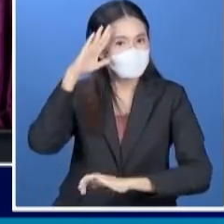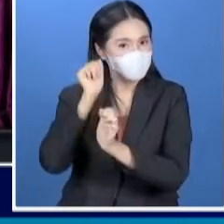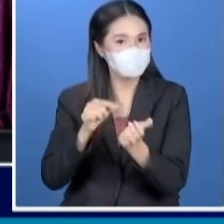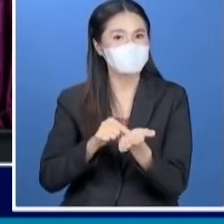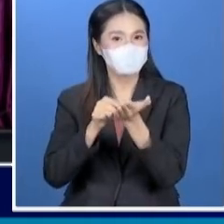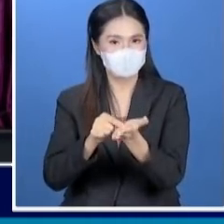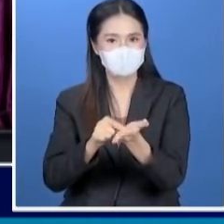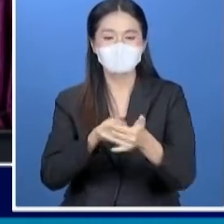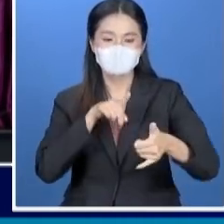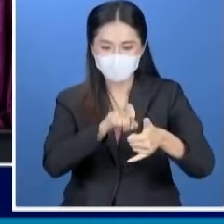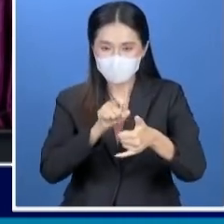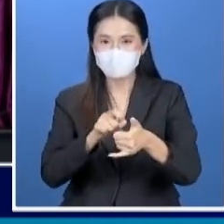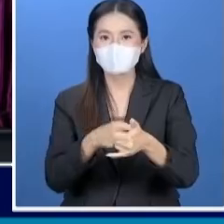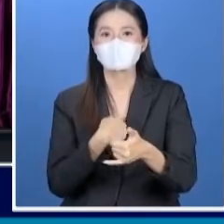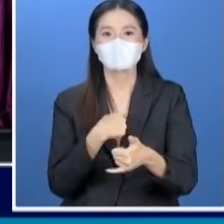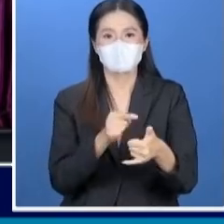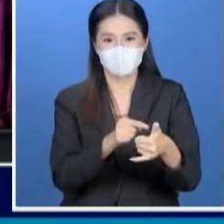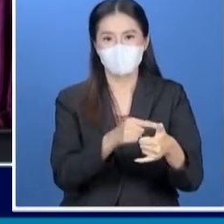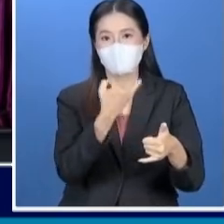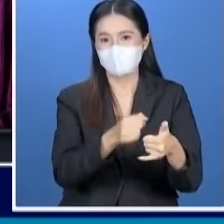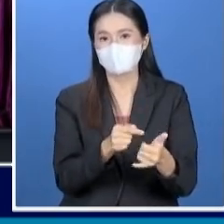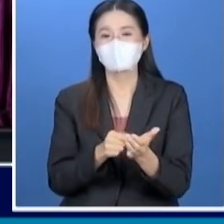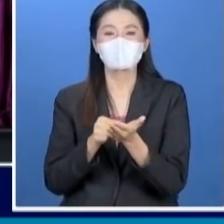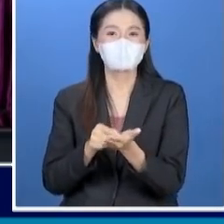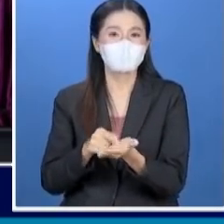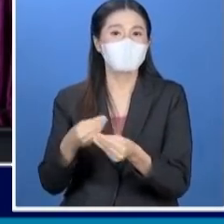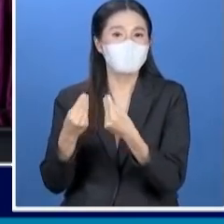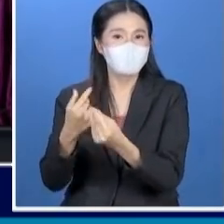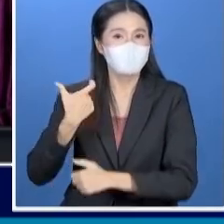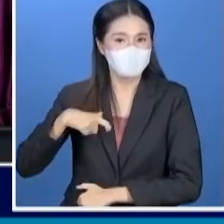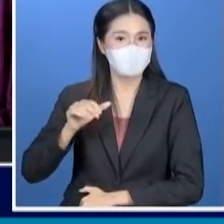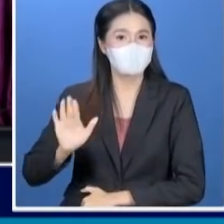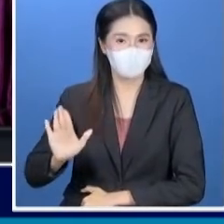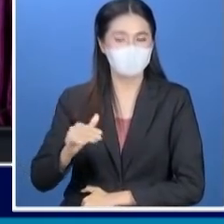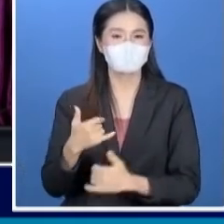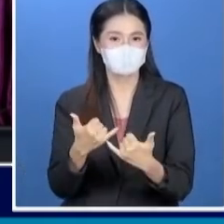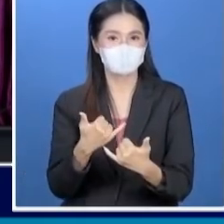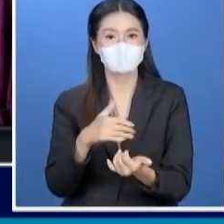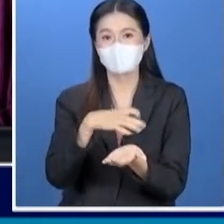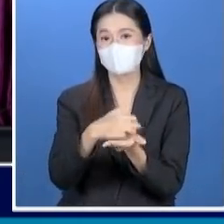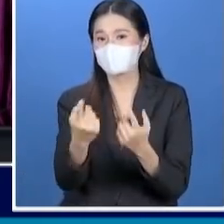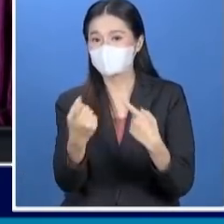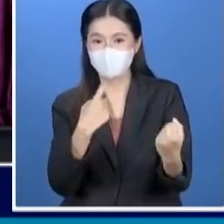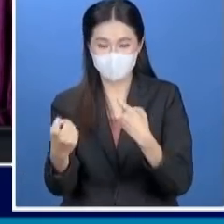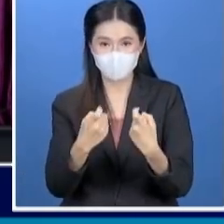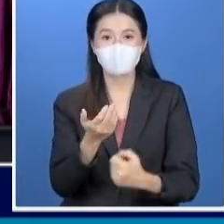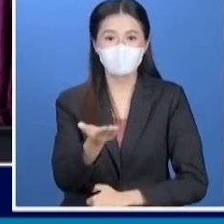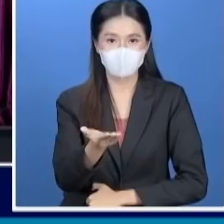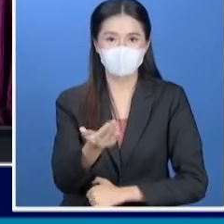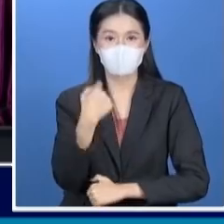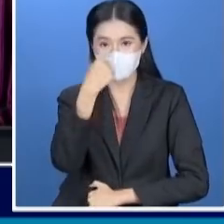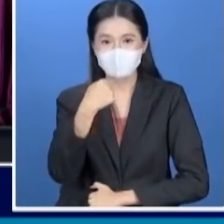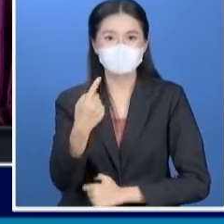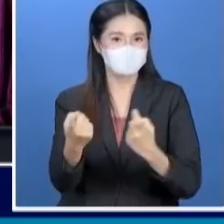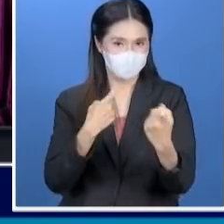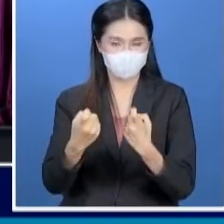นวนการสอบสวนแล้วก็ผู้ต้องหาส่งมอบอัยการจังหวัดนะครับเปิดประเด็นนะครับเปิดข้อซักถามนะครับขออนุญาตครับใ